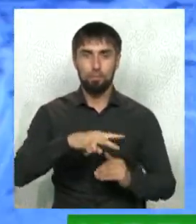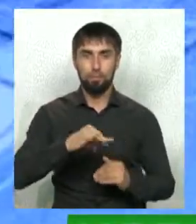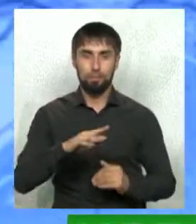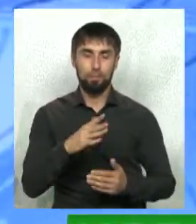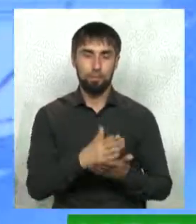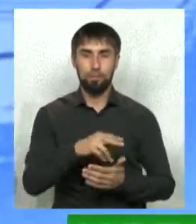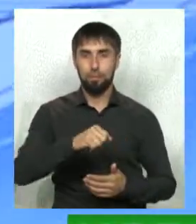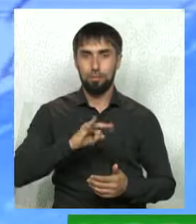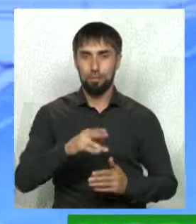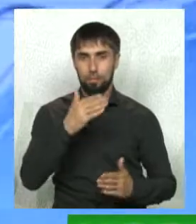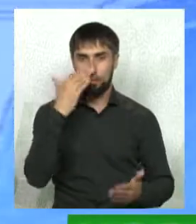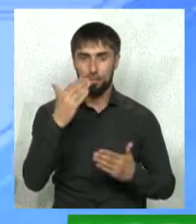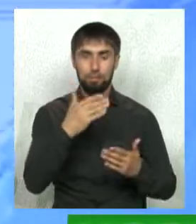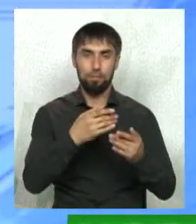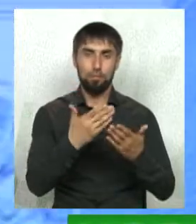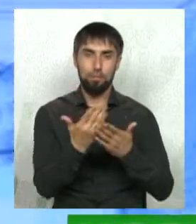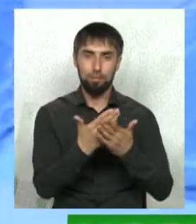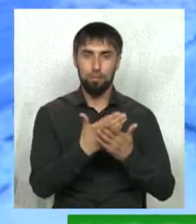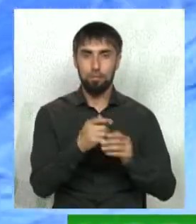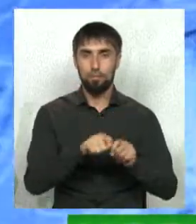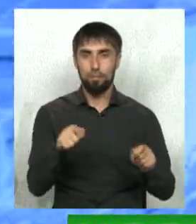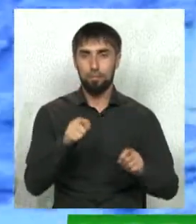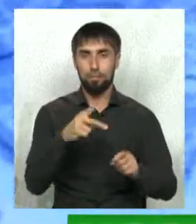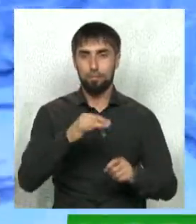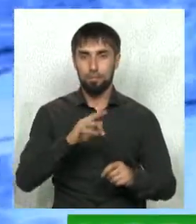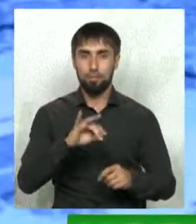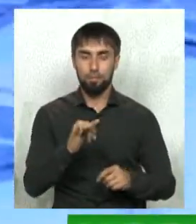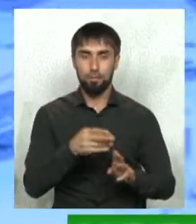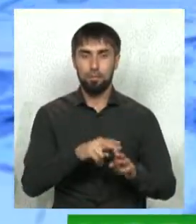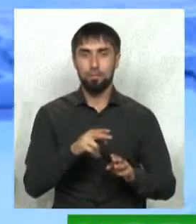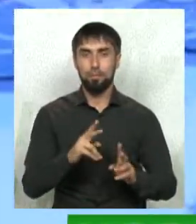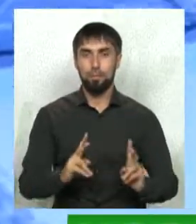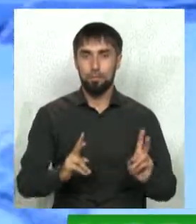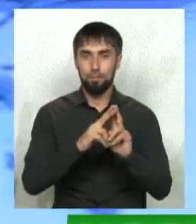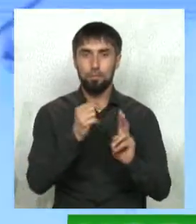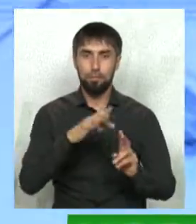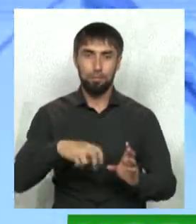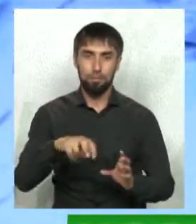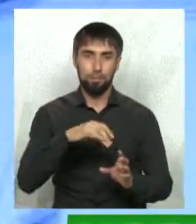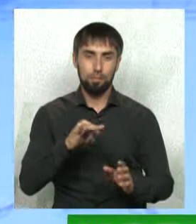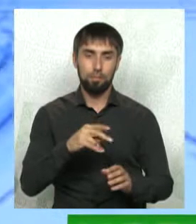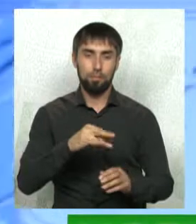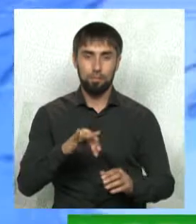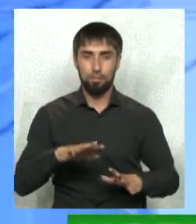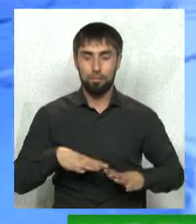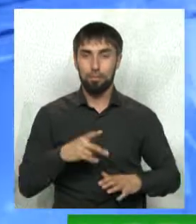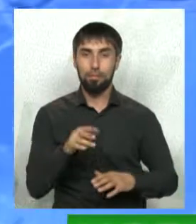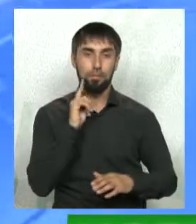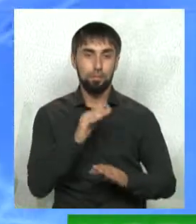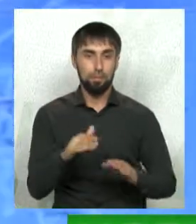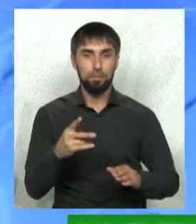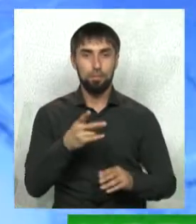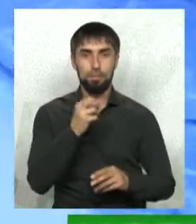парк развлечений, кино под открытым небом, путешествие по этнической башне, езда на пони и многое другое. И здесь главное юным гражданам